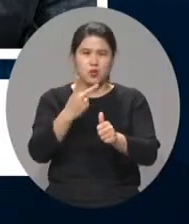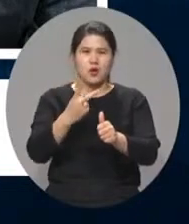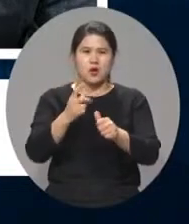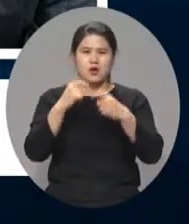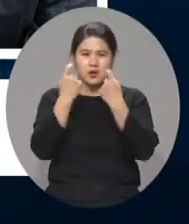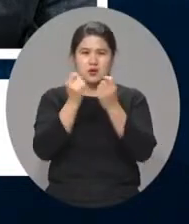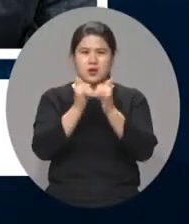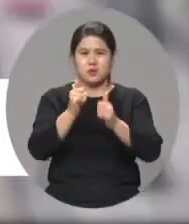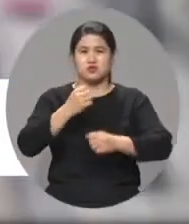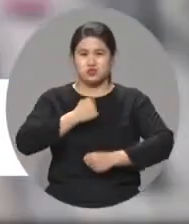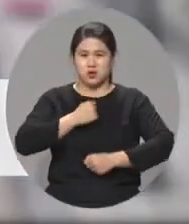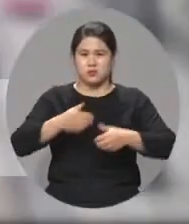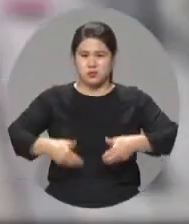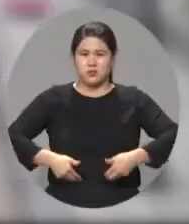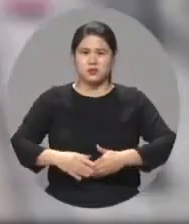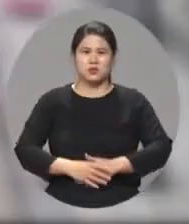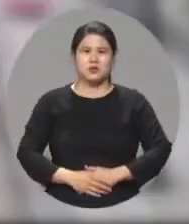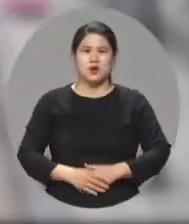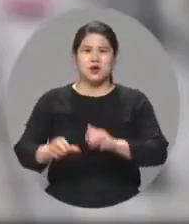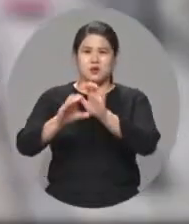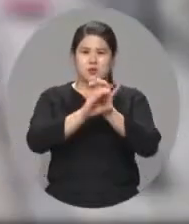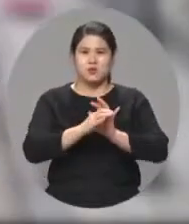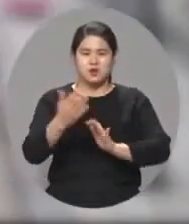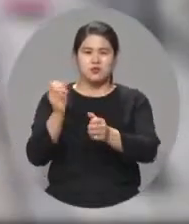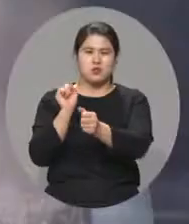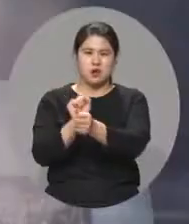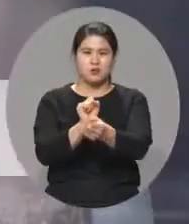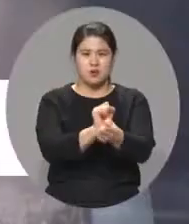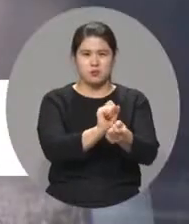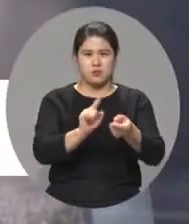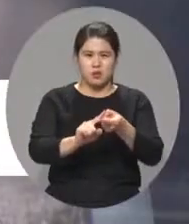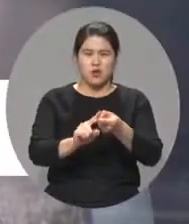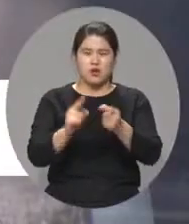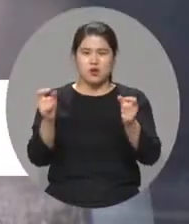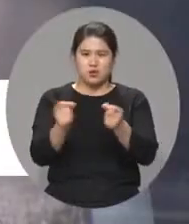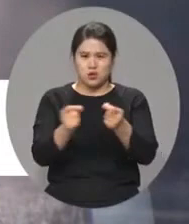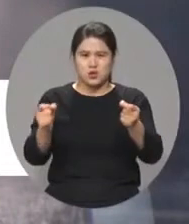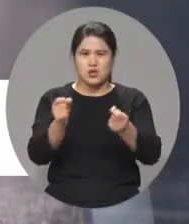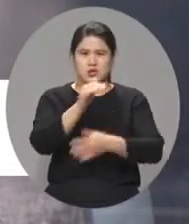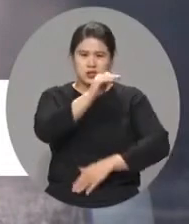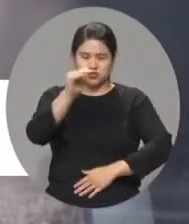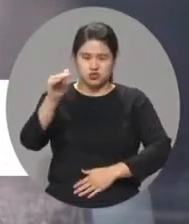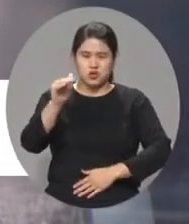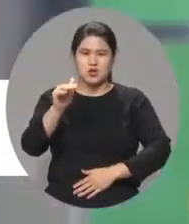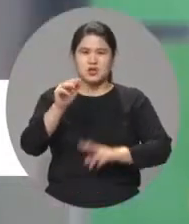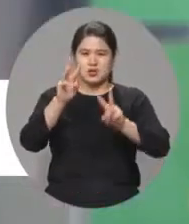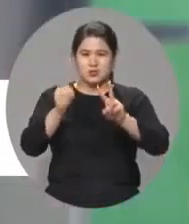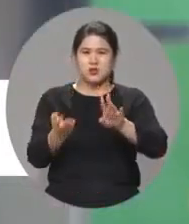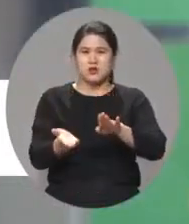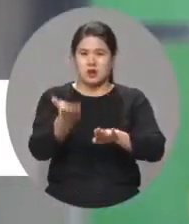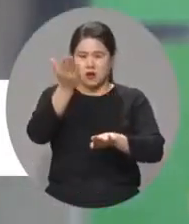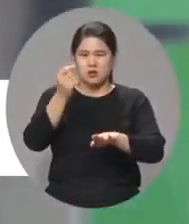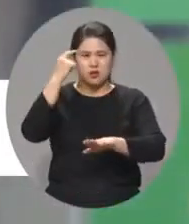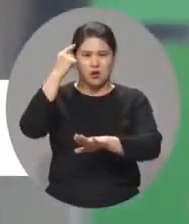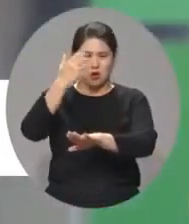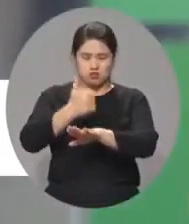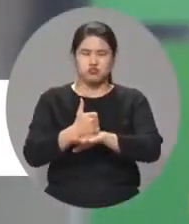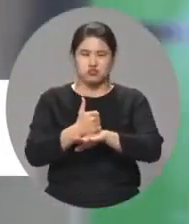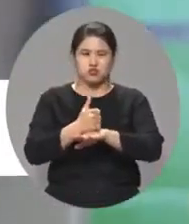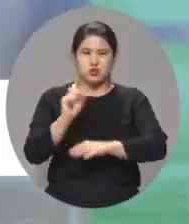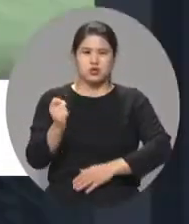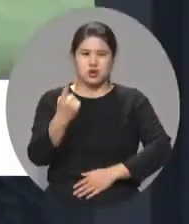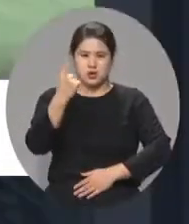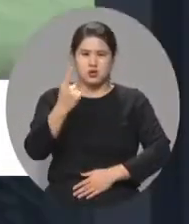한테도 주의가 필요한 거고 그런 알구 의 감염이 기존 거리두기 기준인 2m 를 넘어선다 는 연구결과로